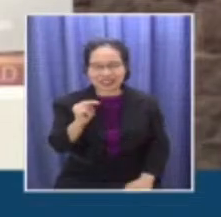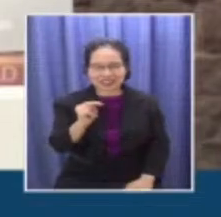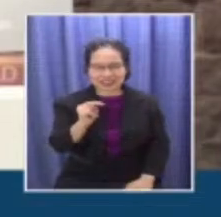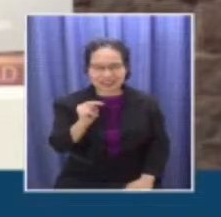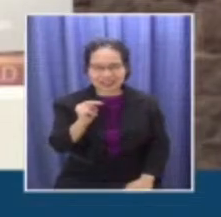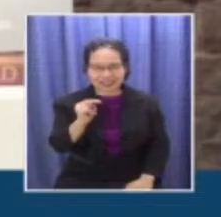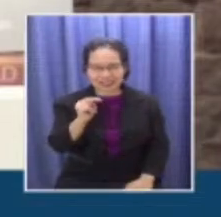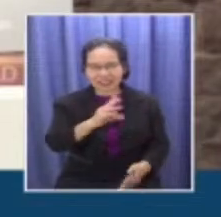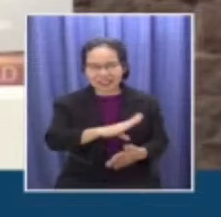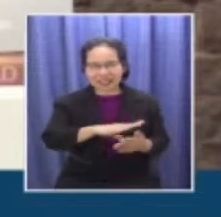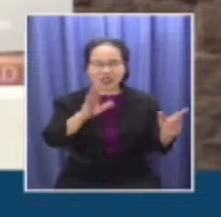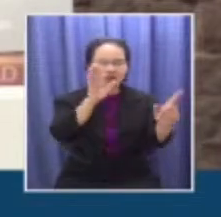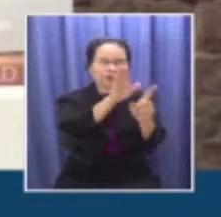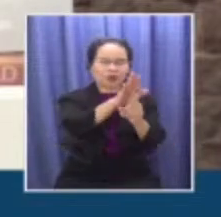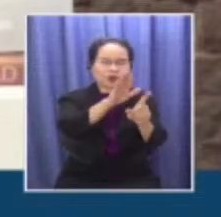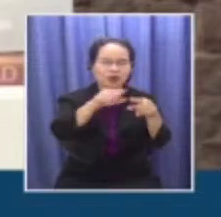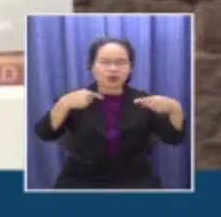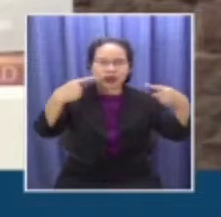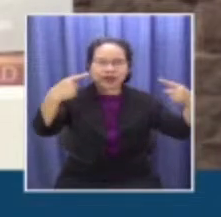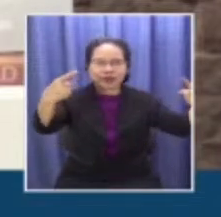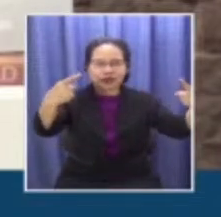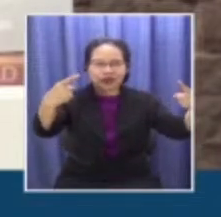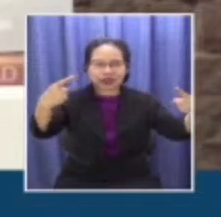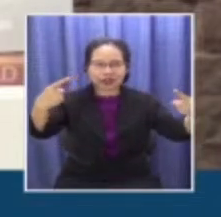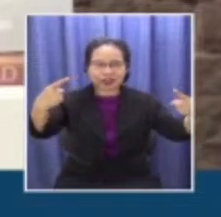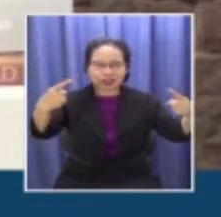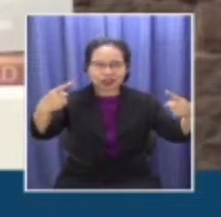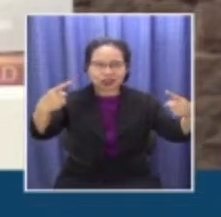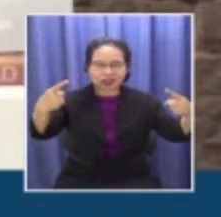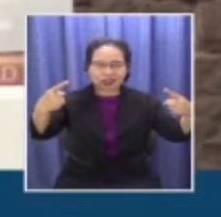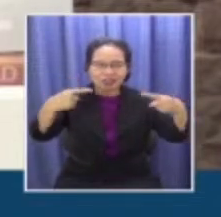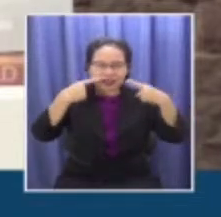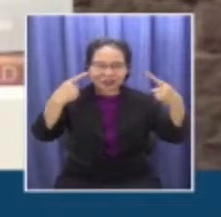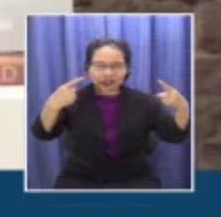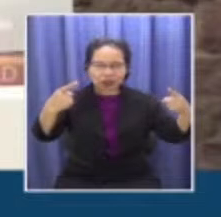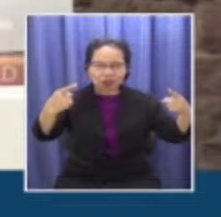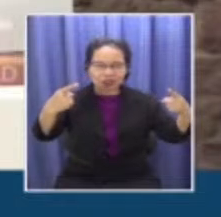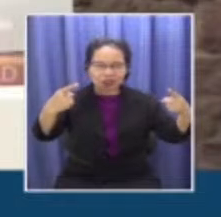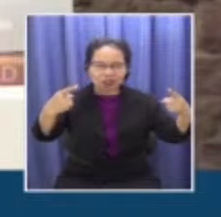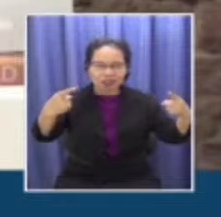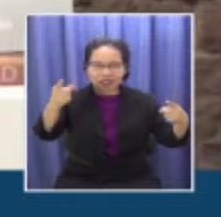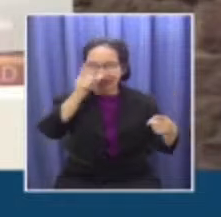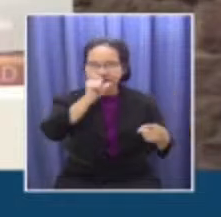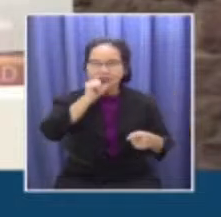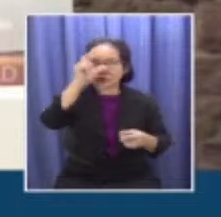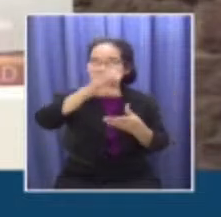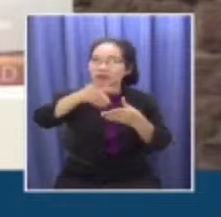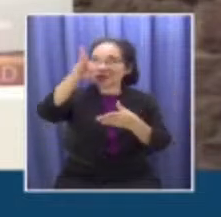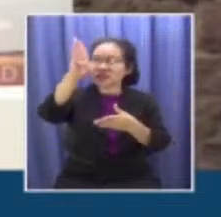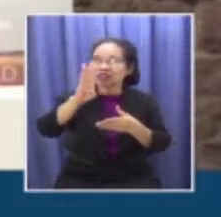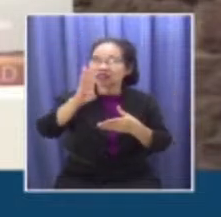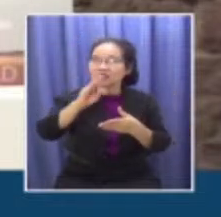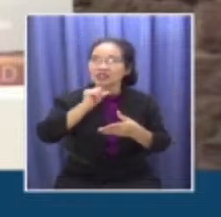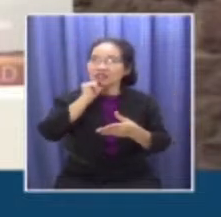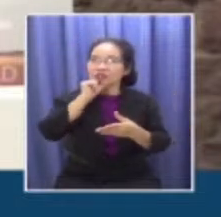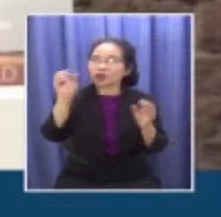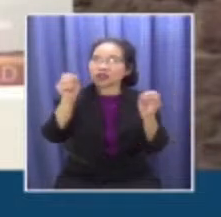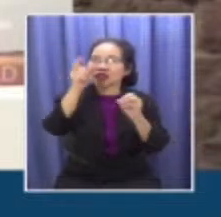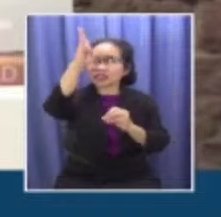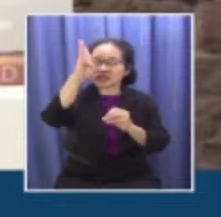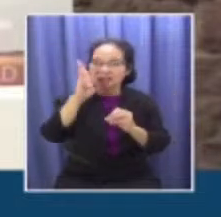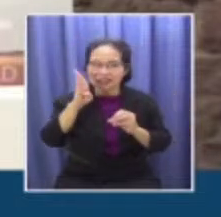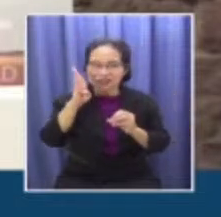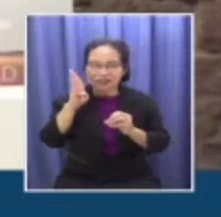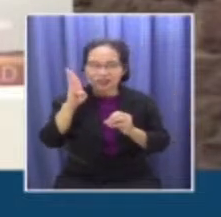the twatoɔ na ɛkyerɛ na mɛkyerɛ wɔ saa adeɛ no ase kyerɛ wɔn a wɔn nyɛ Nyankopɔn ni